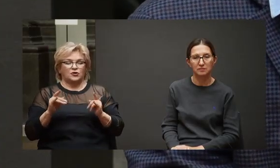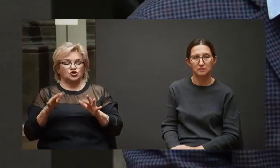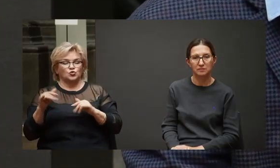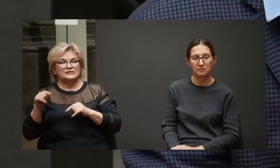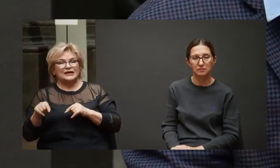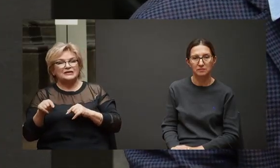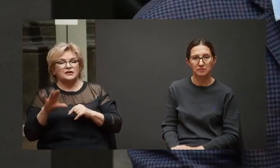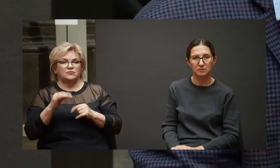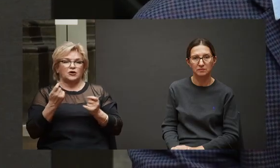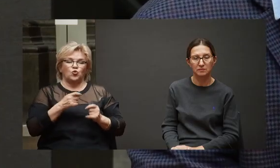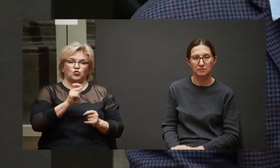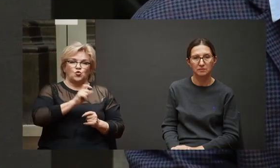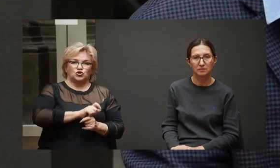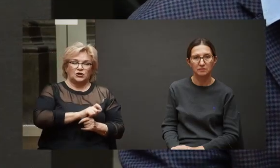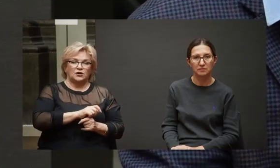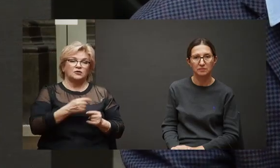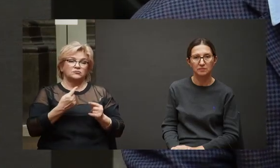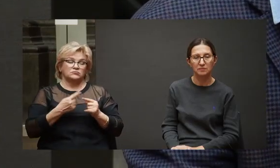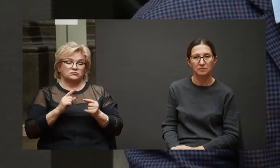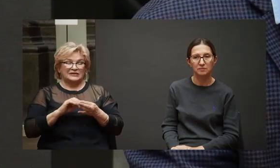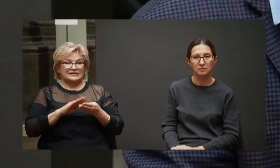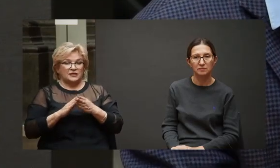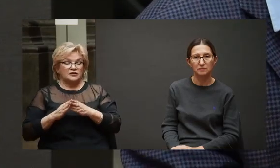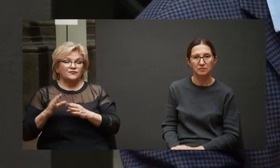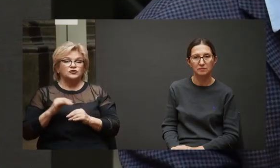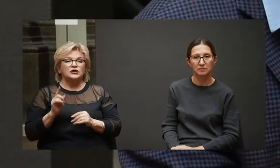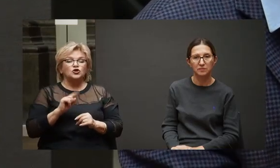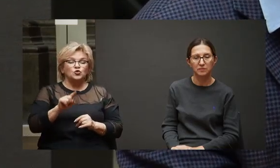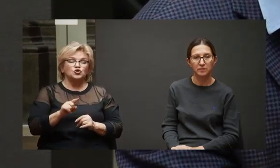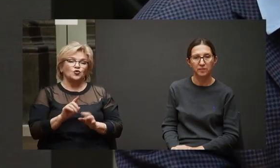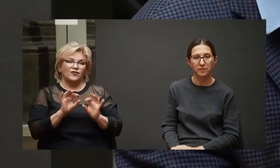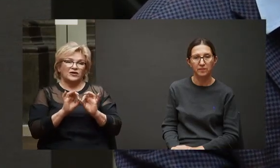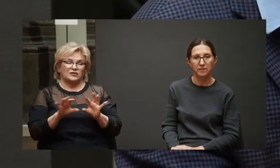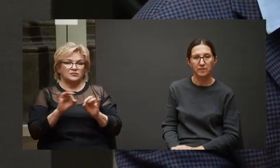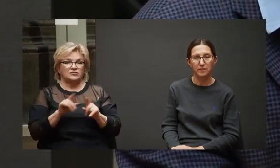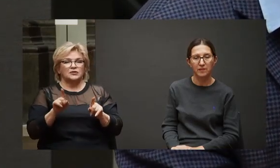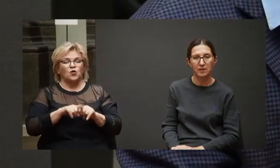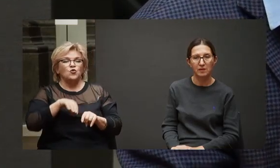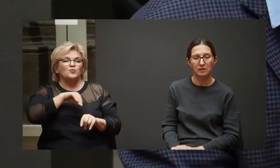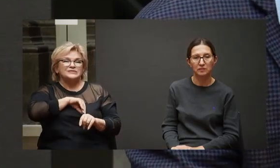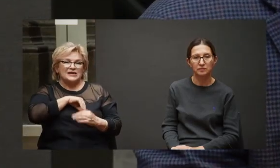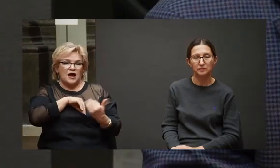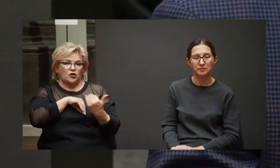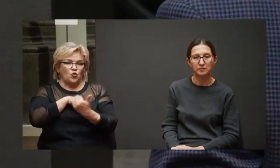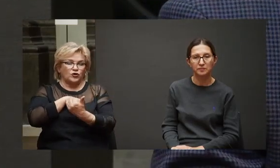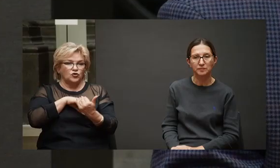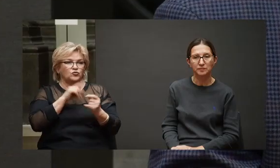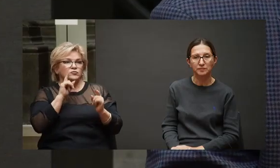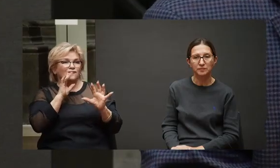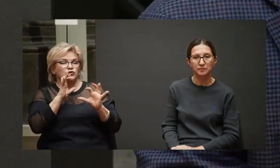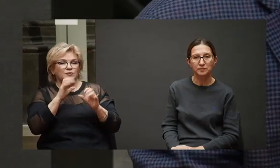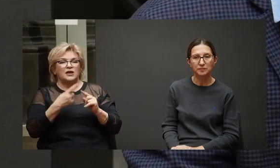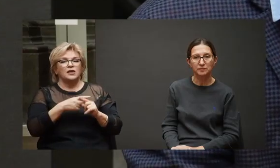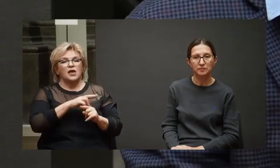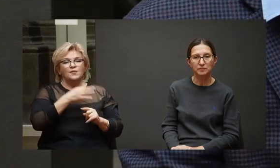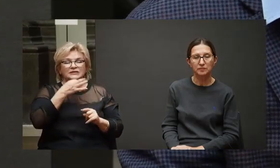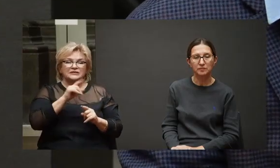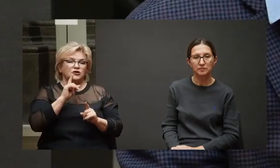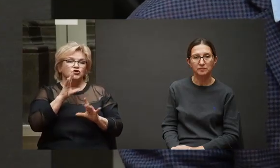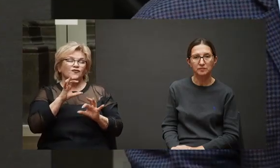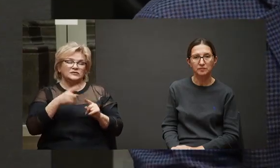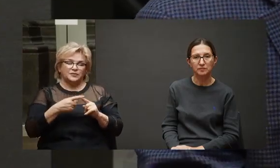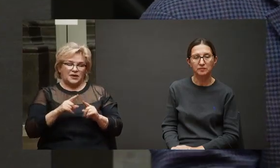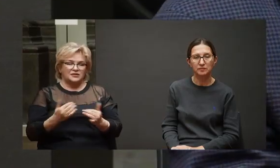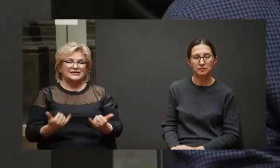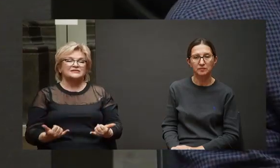и художником складываются. И вот то, что вы описывали как бы психологию восприятия, я бы сказал, что это психология